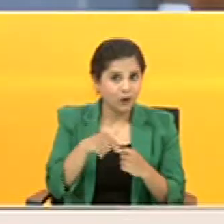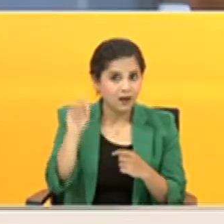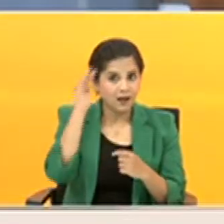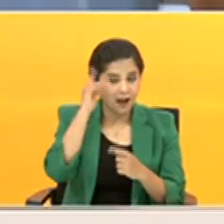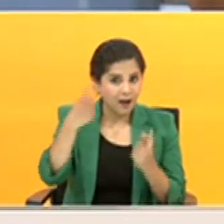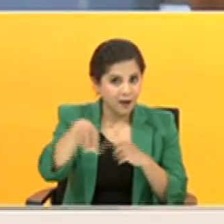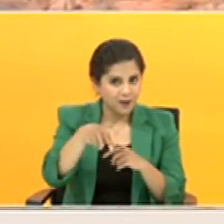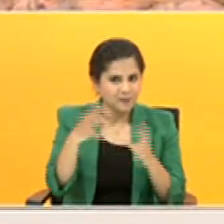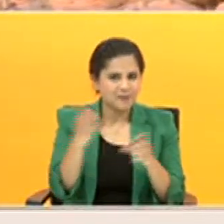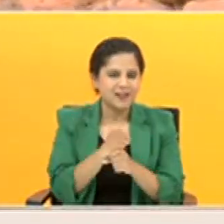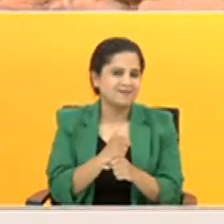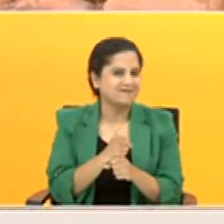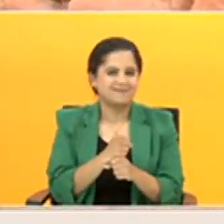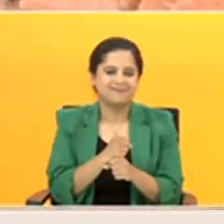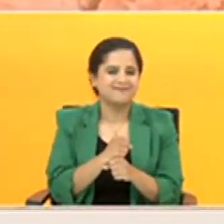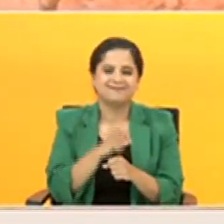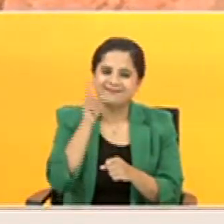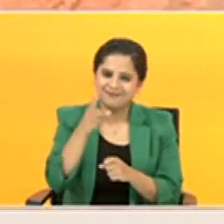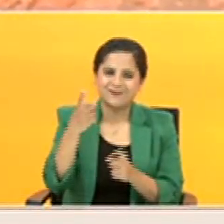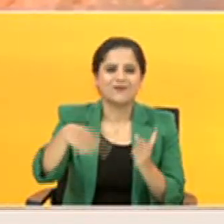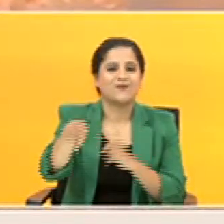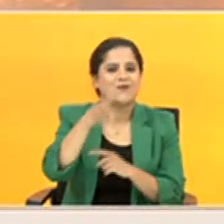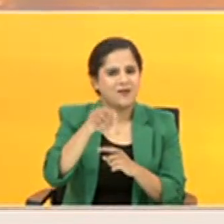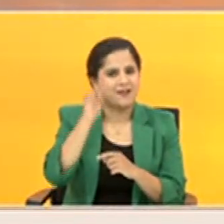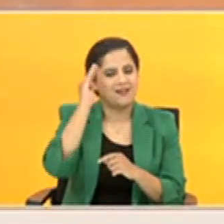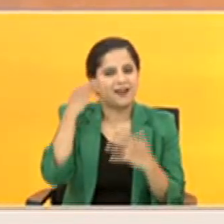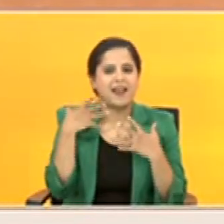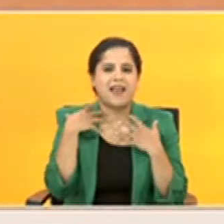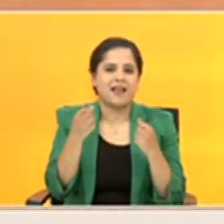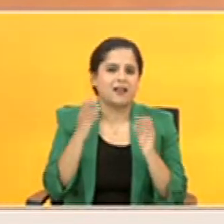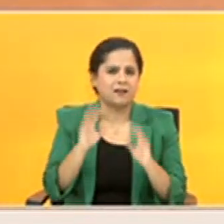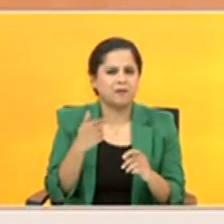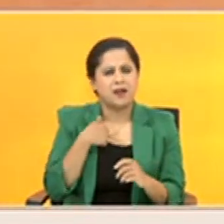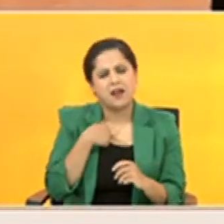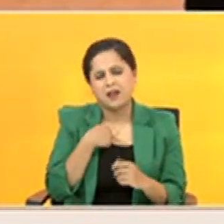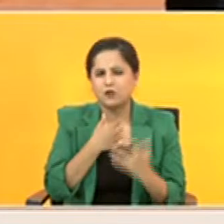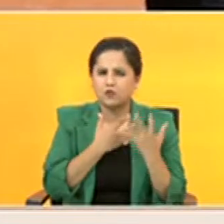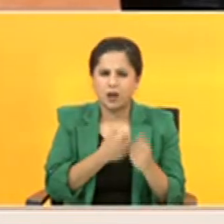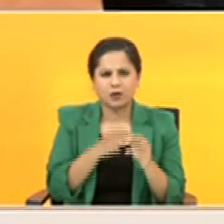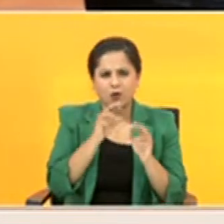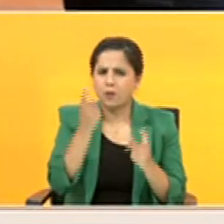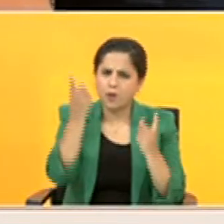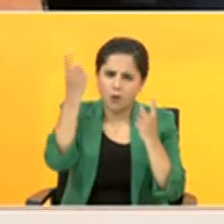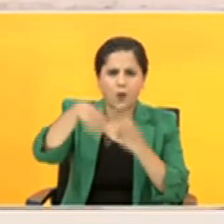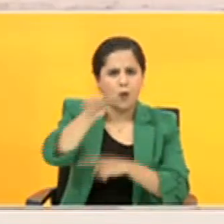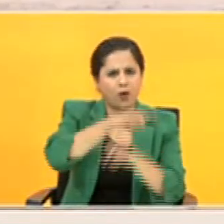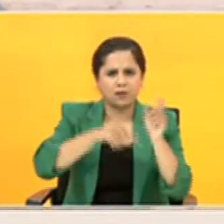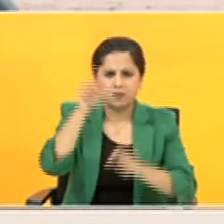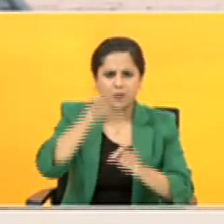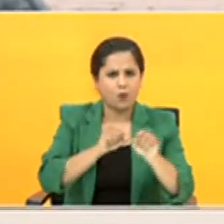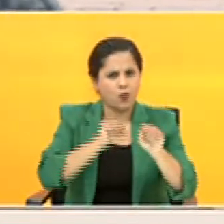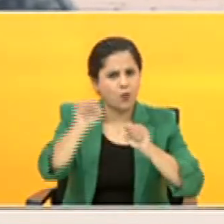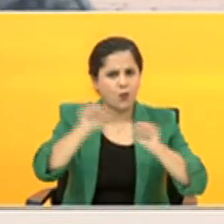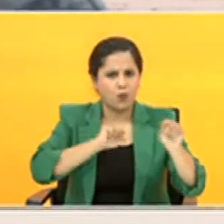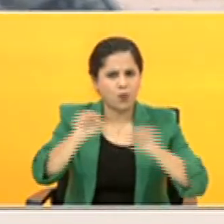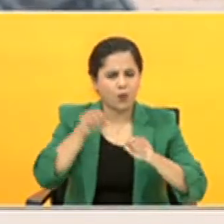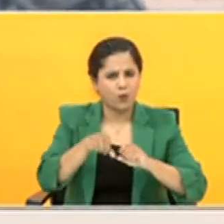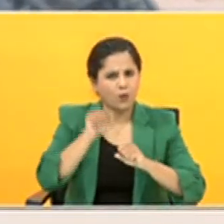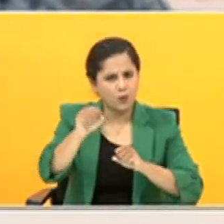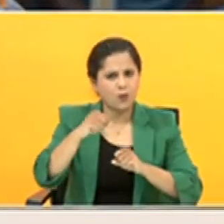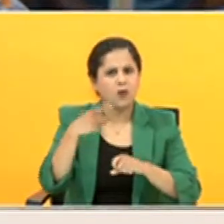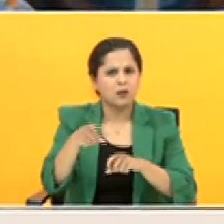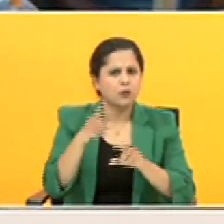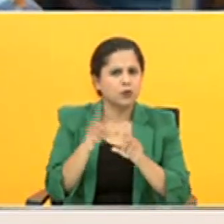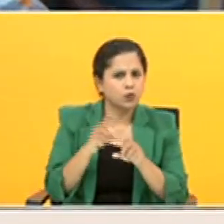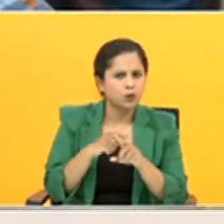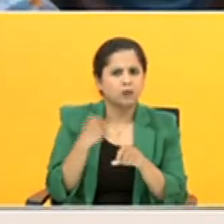रहें, ऐसा कैसे हो सकता है भला? मुझे पूरा विश्वास है कि आप सब अपने अपने स्तर पर इस अभियान